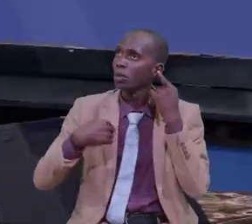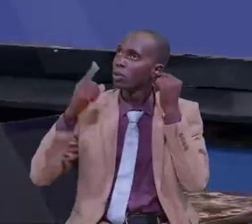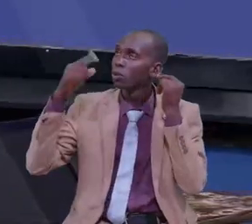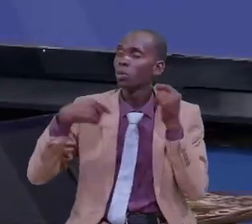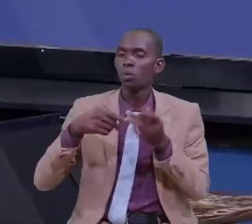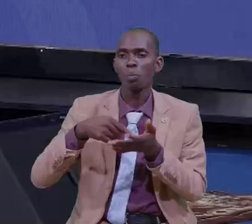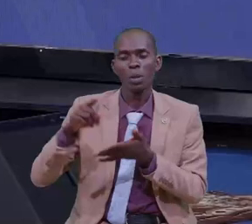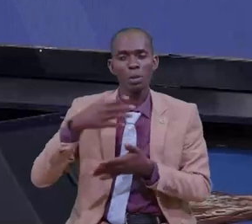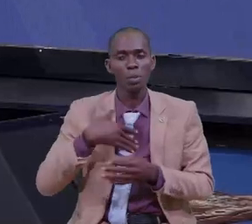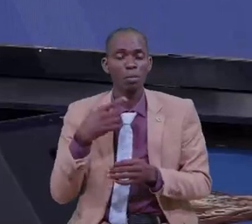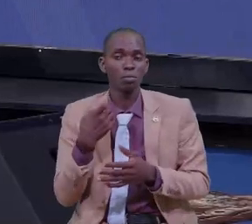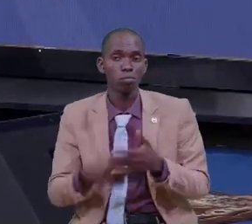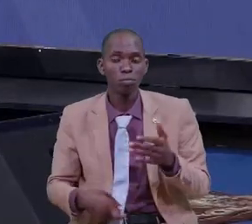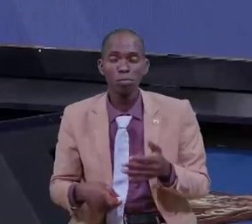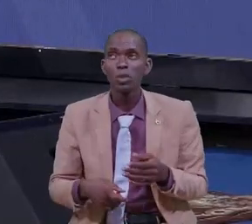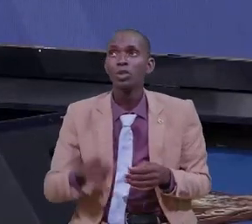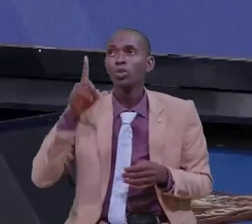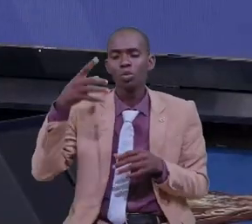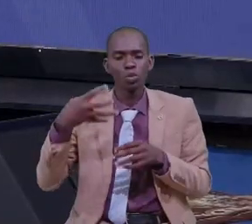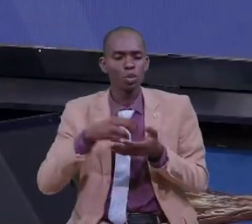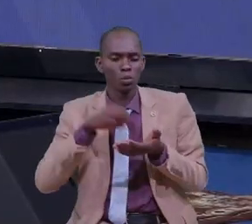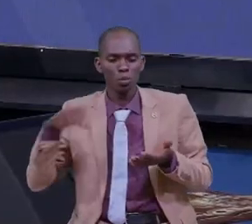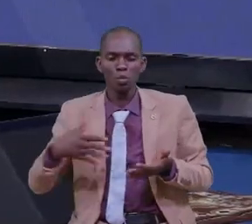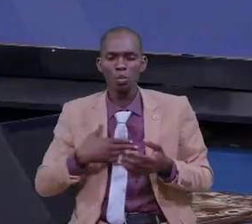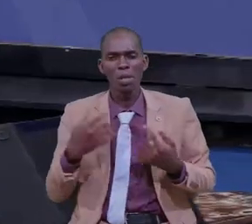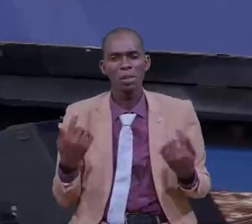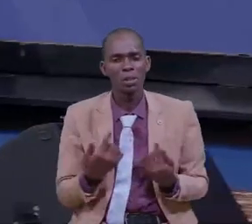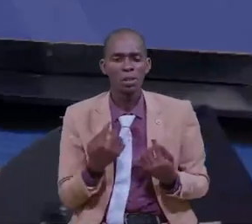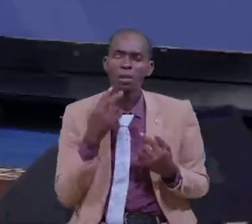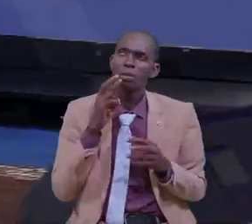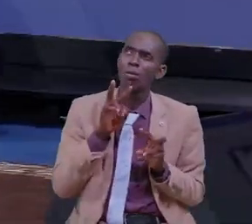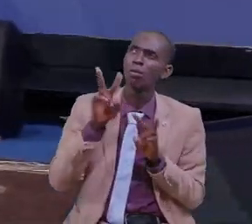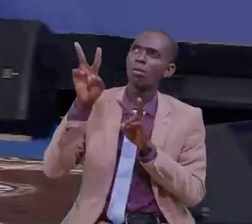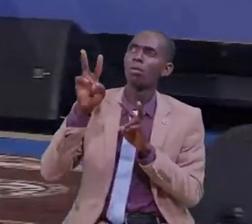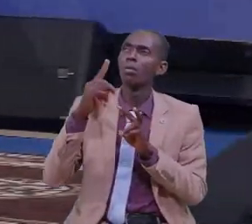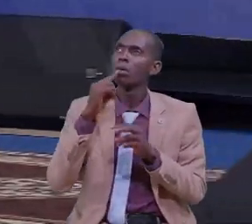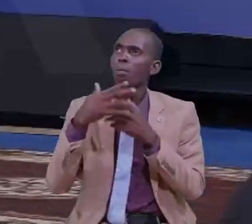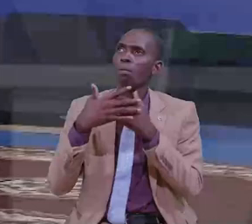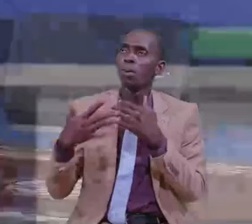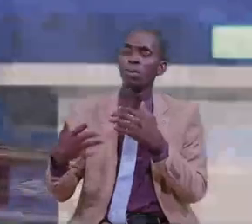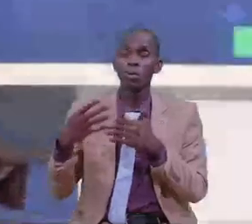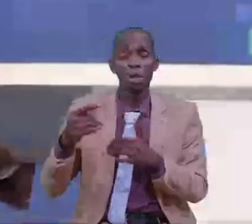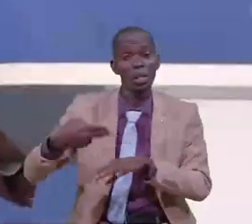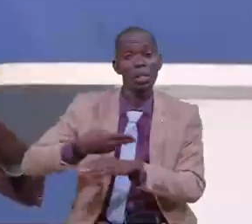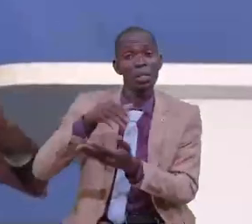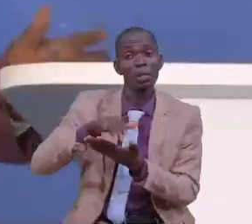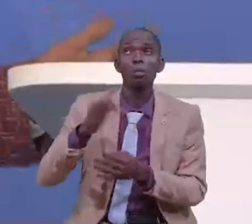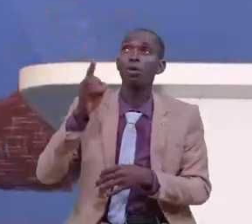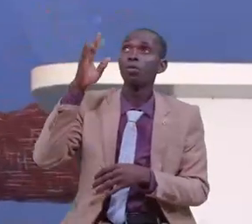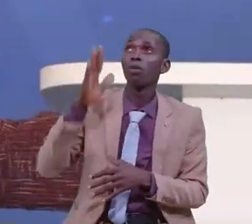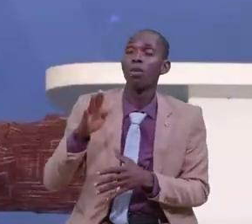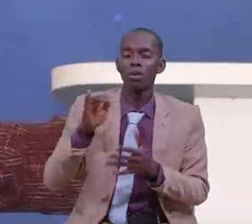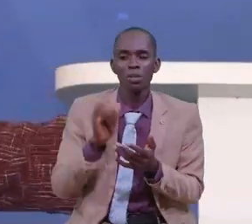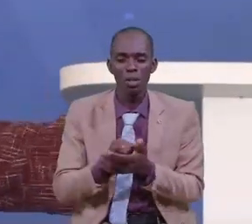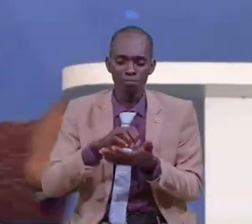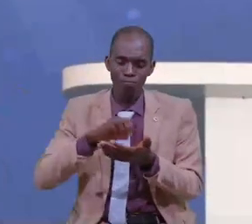moi. Tu as ôté mes péchés. Voici l'agneau de Dieu qui ôte les péchés